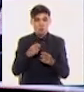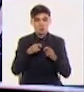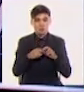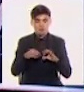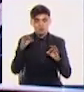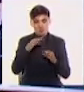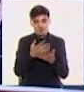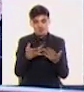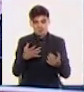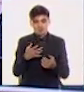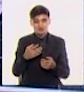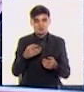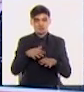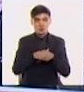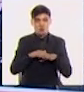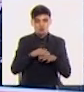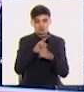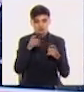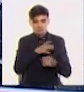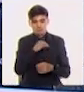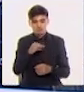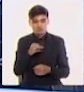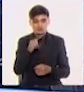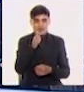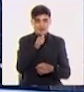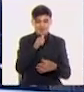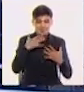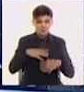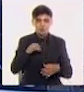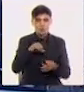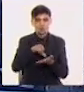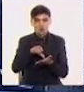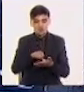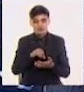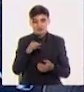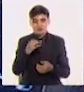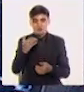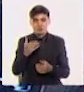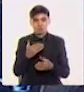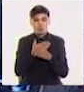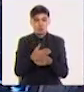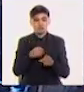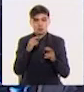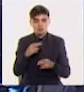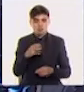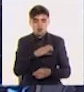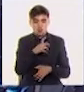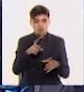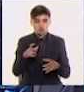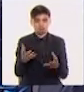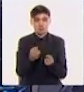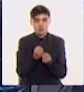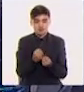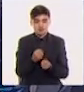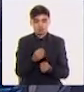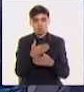тағдыр тауқыметін көпшілік алдында бүкпесіз айтқан бағдарлама қатысушыларына қайырымдылық қорларымен қалтал азаматтар қолдау